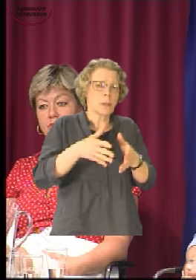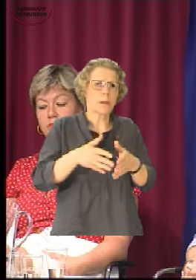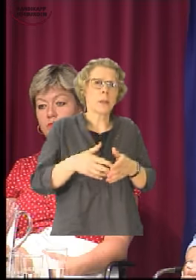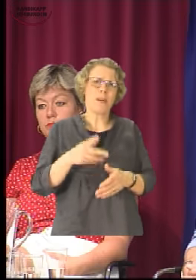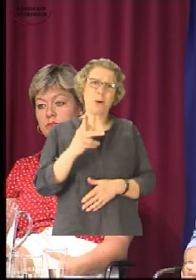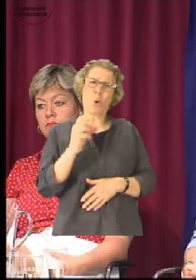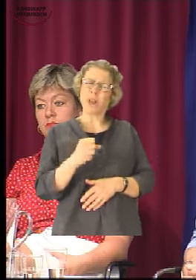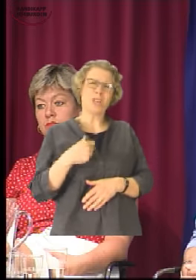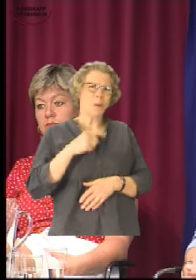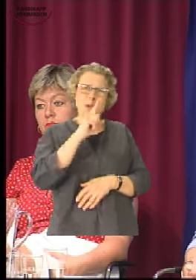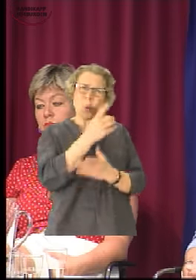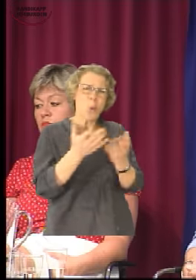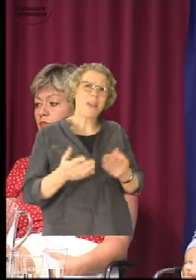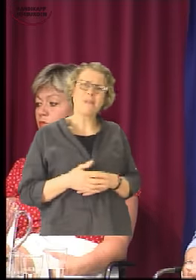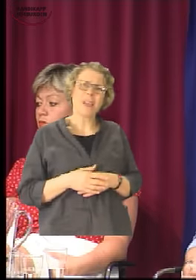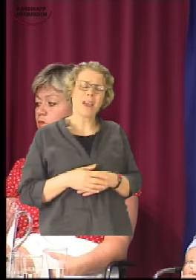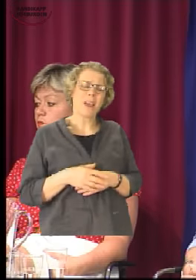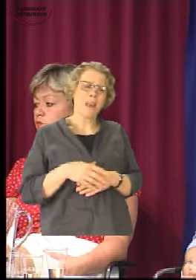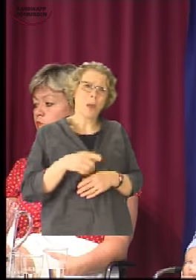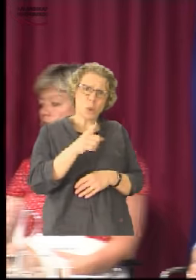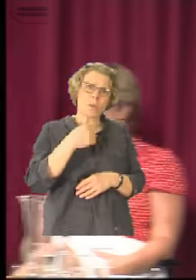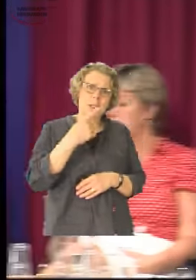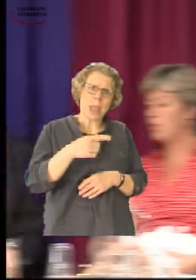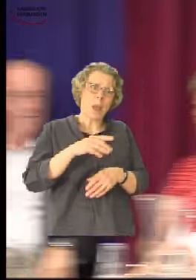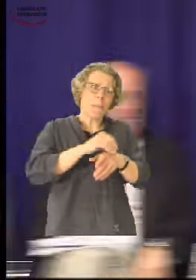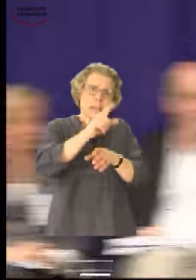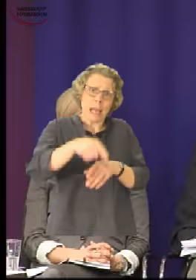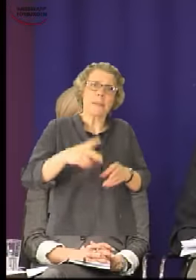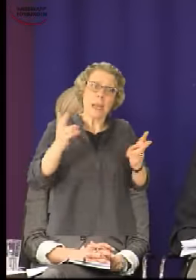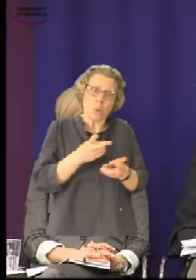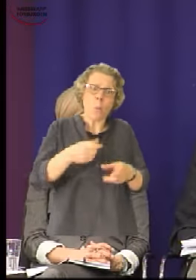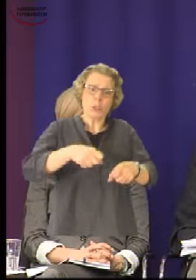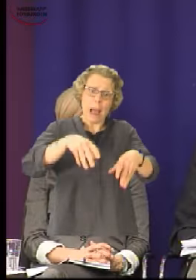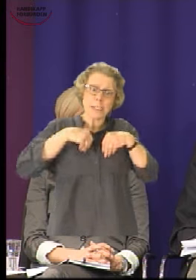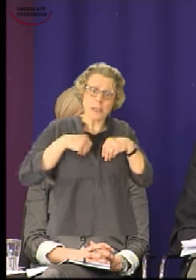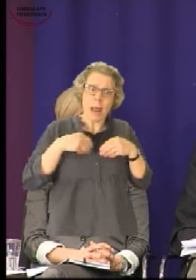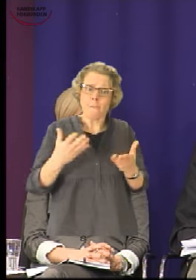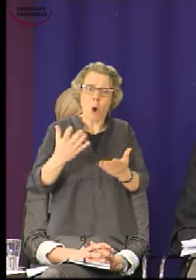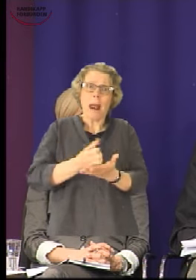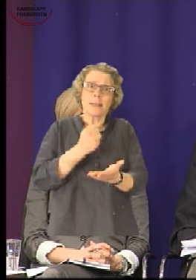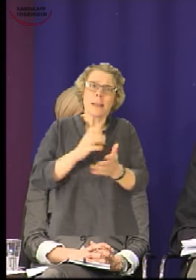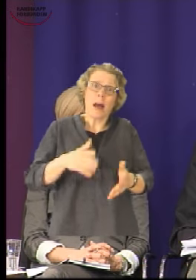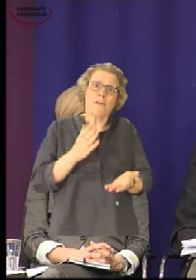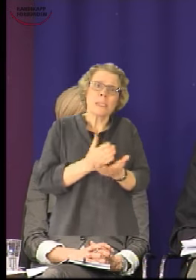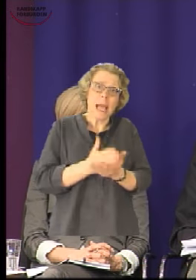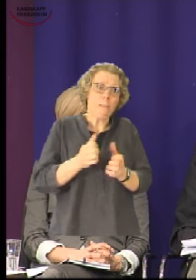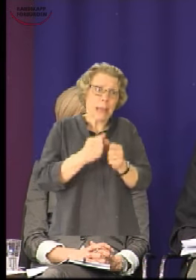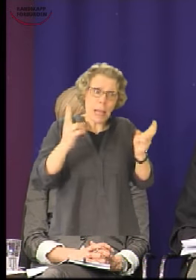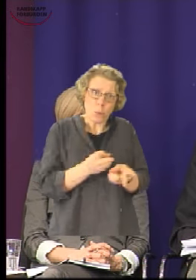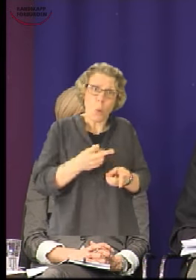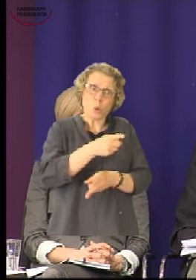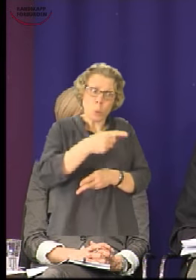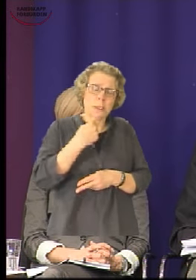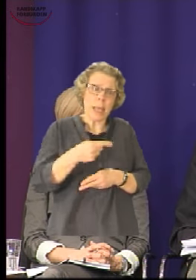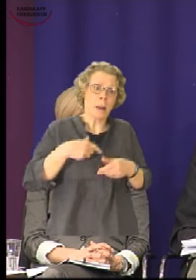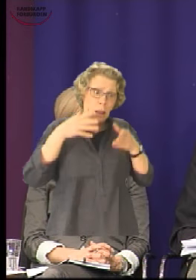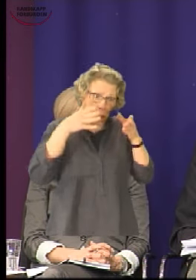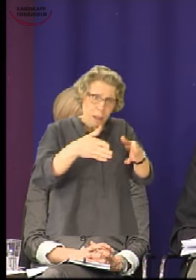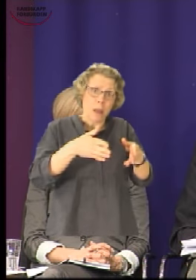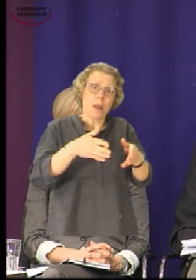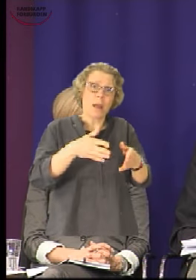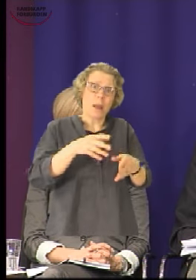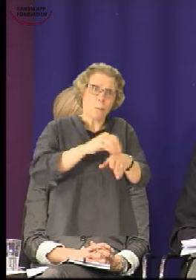där. Du säger att patienterna får acceptera det landstingen bestämmer åt dem. Och så säger du att patienten själva ska bestämma.